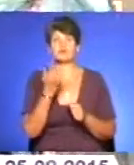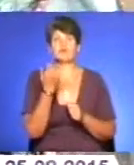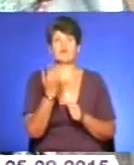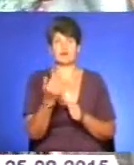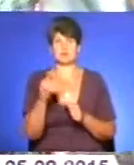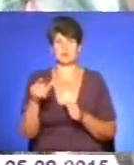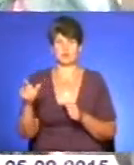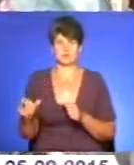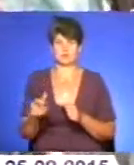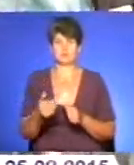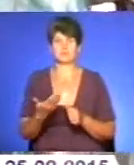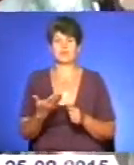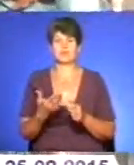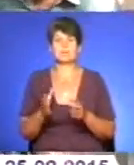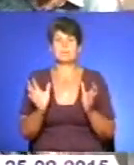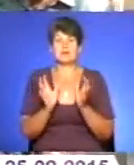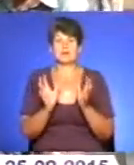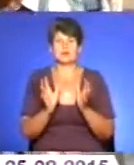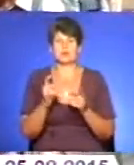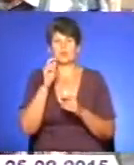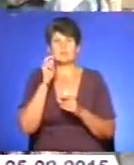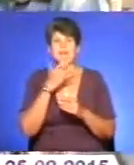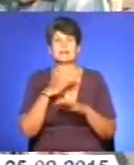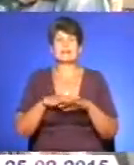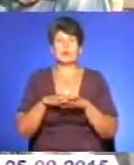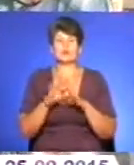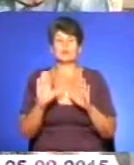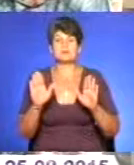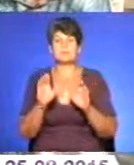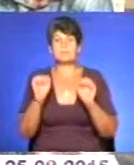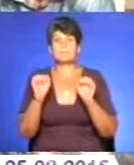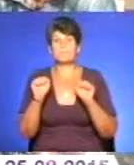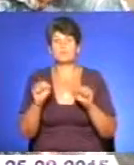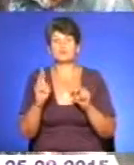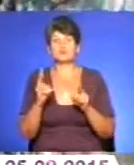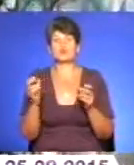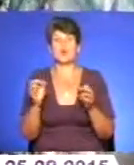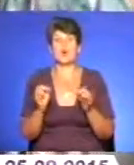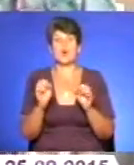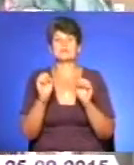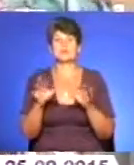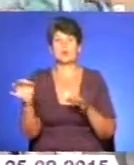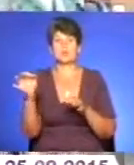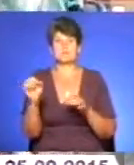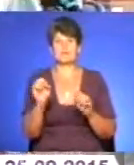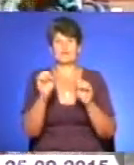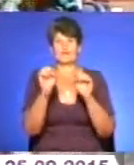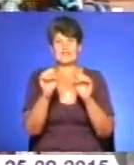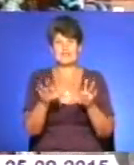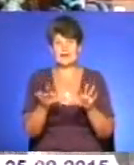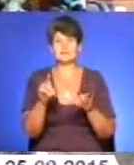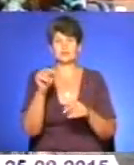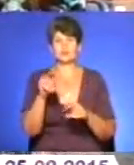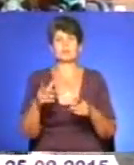людям, прихильникам і поклонникам української народної пісні, які, можливо, хтось останню копійку віддав для того, щоб ми